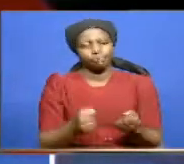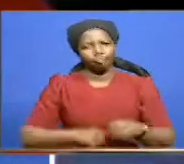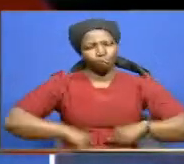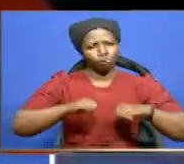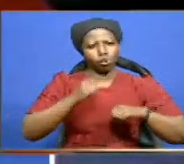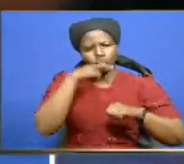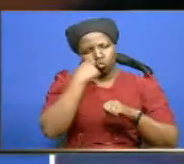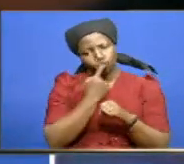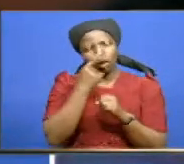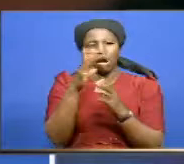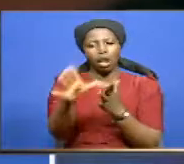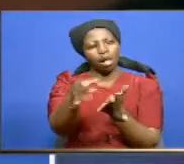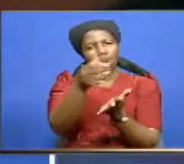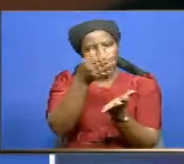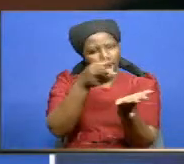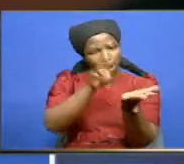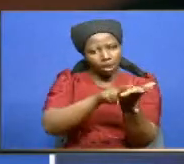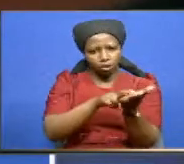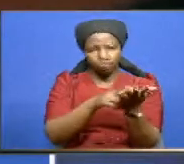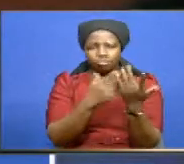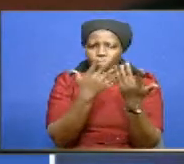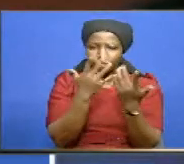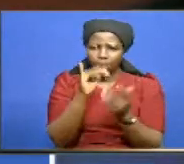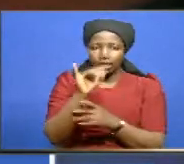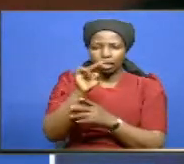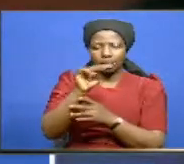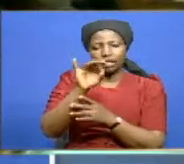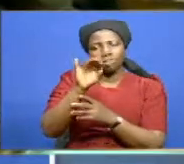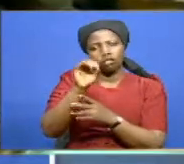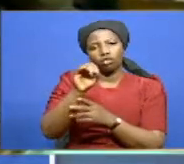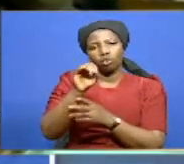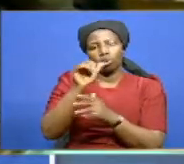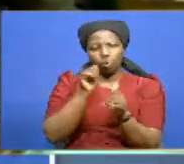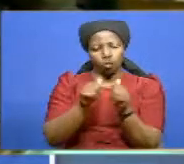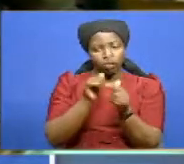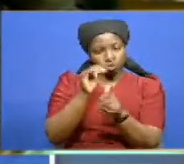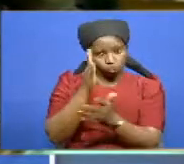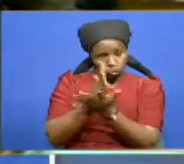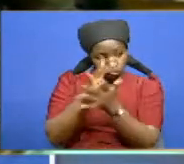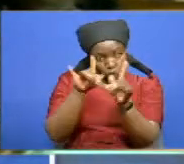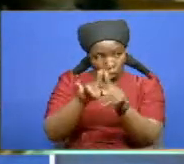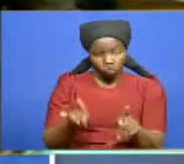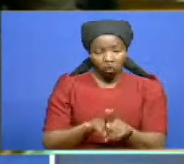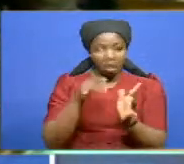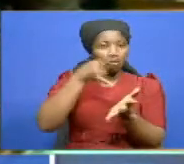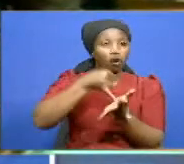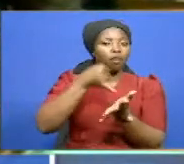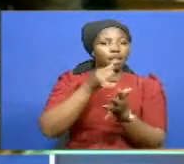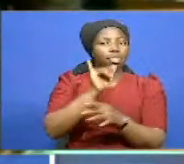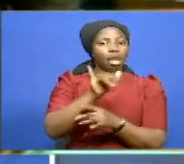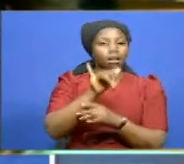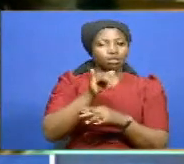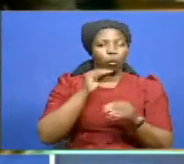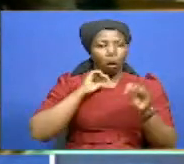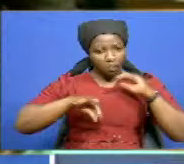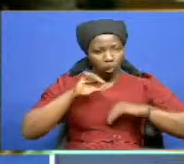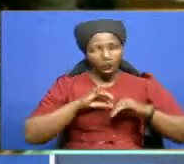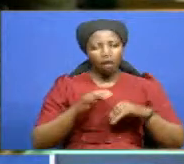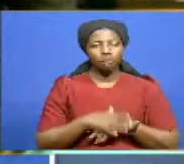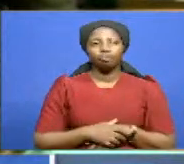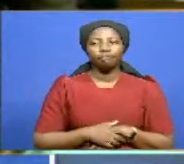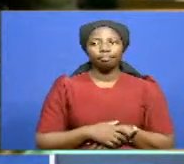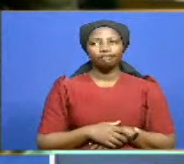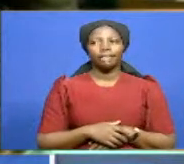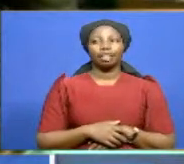ya InfoTalent ambayo ilihusika katika kashfa hiyo. The computerization and the improvement of